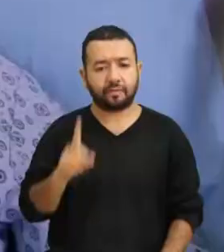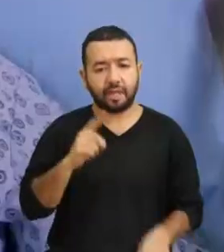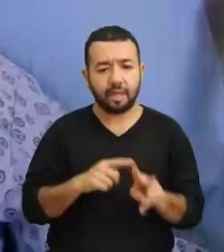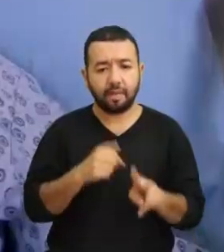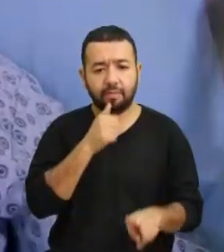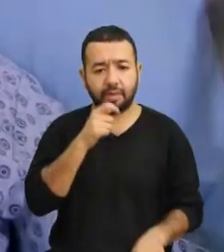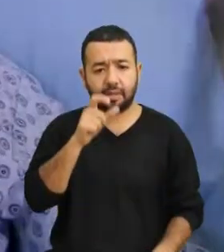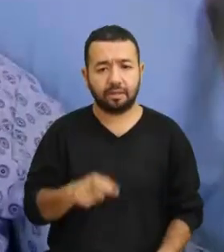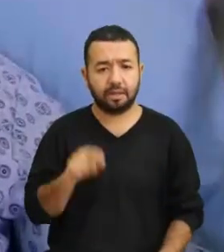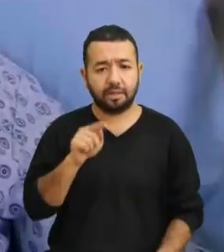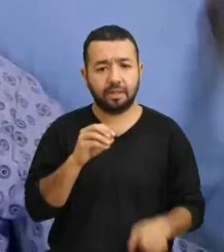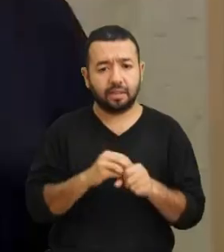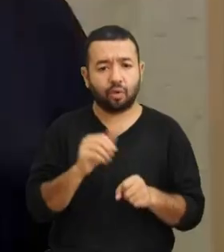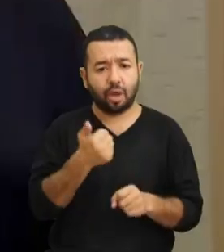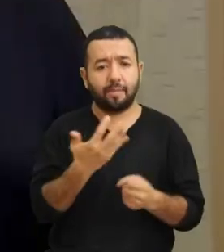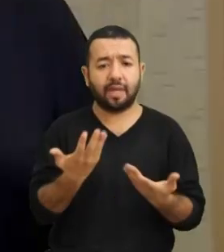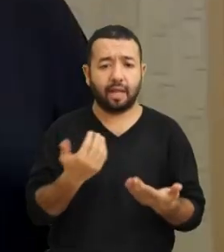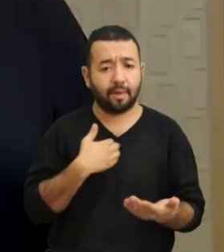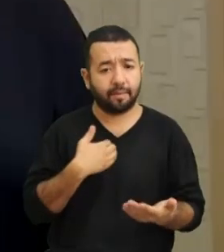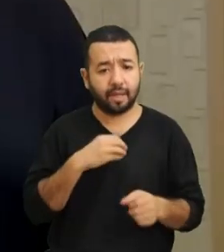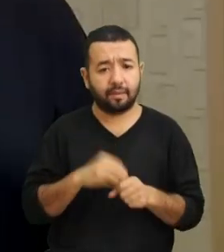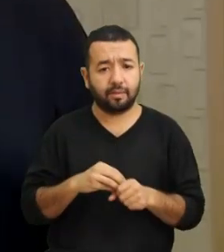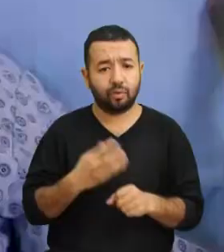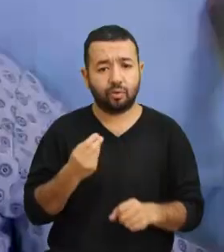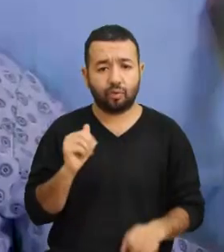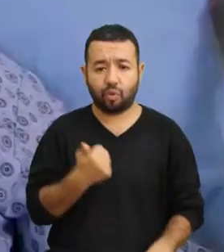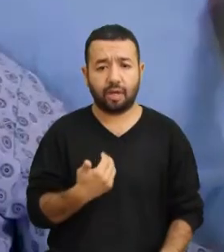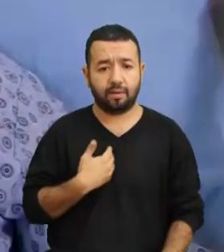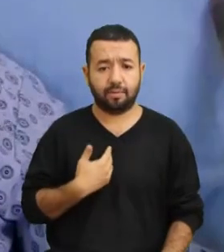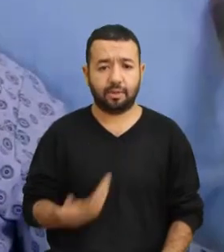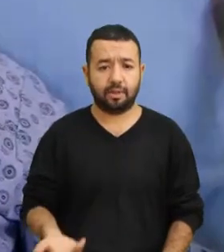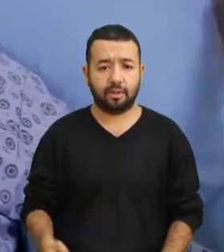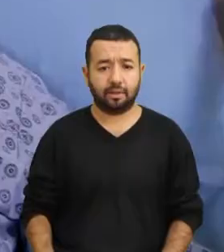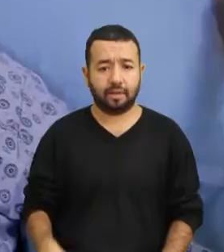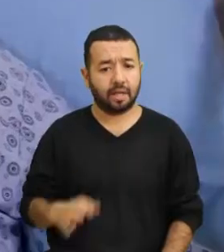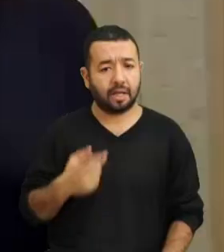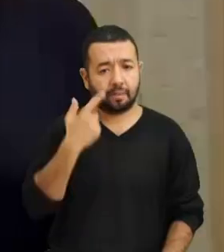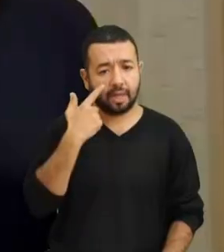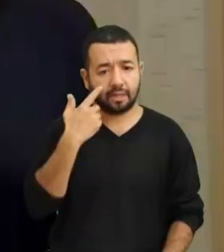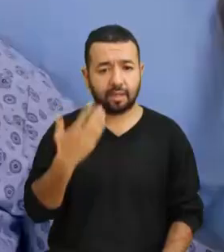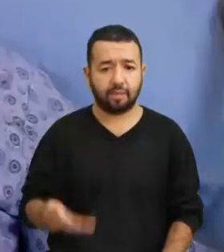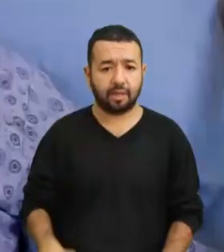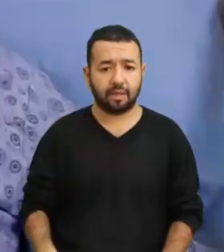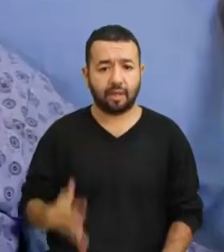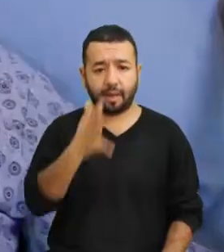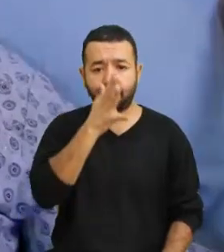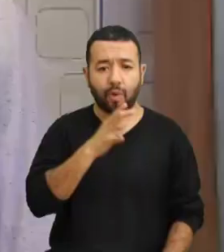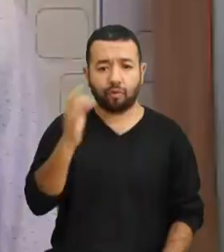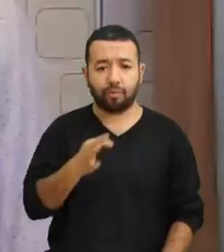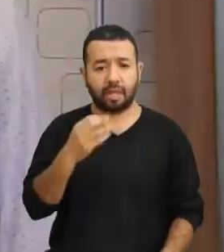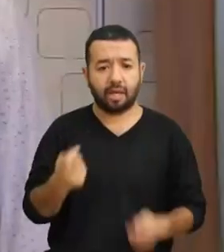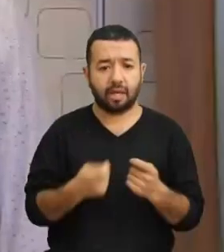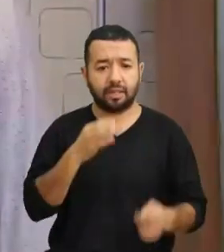Bey, sizin için önemli olmayabilir ama bizim için gayet de önemliydi yani. Nereden bakarsanız bakın, 500